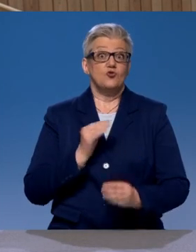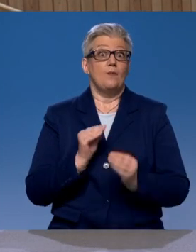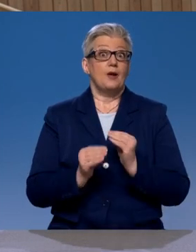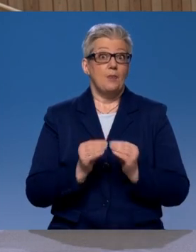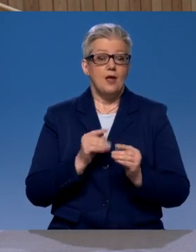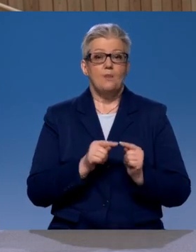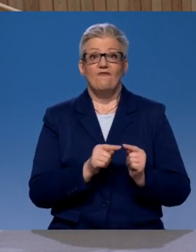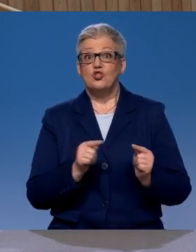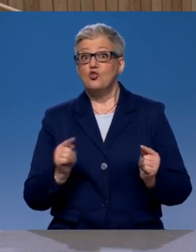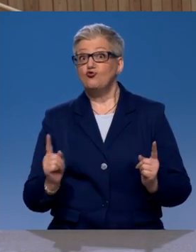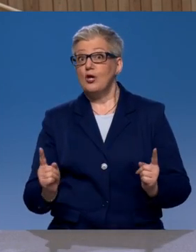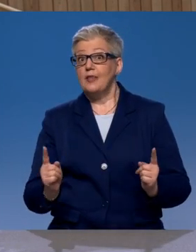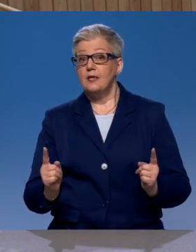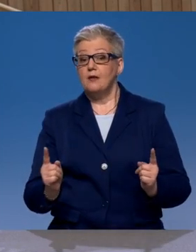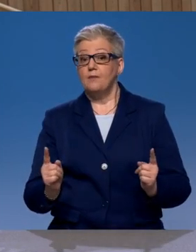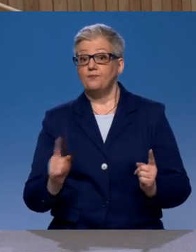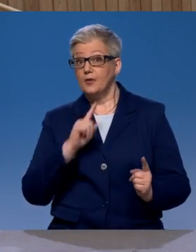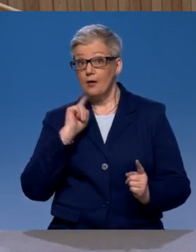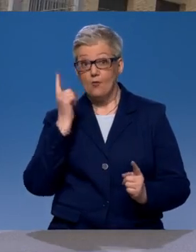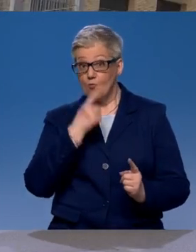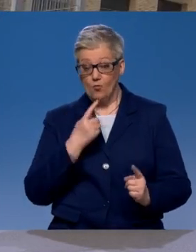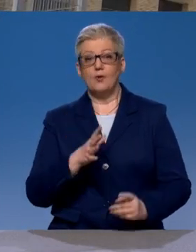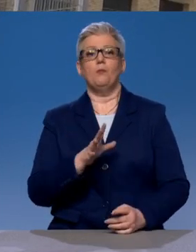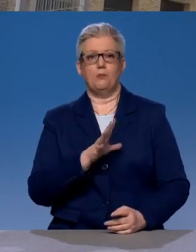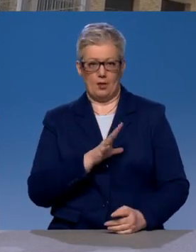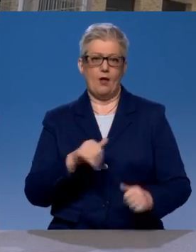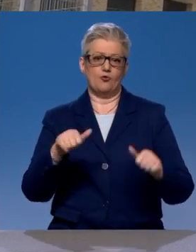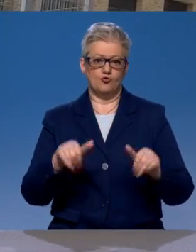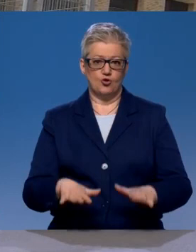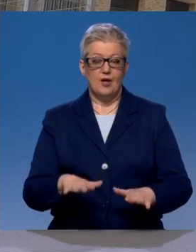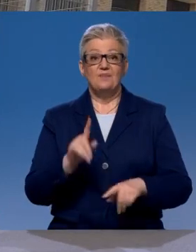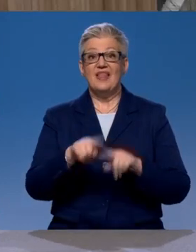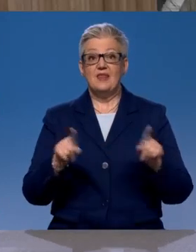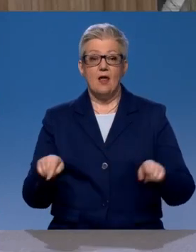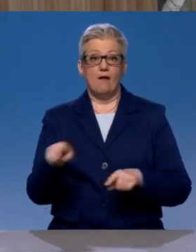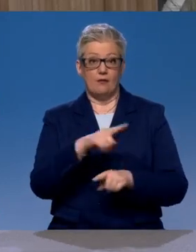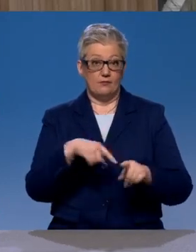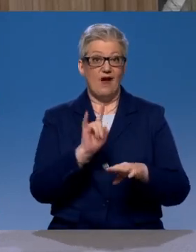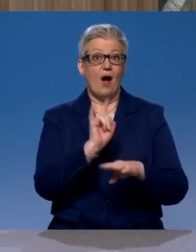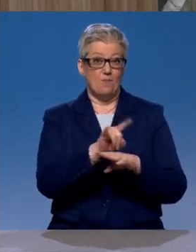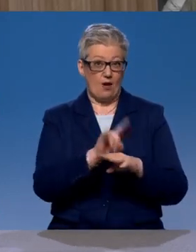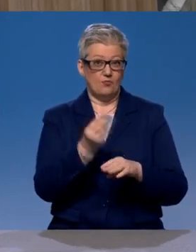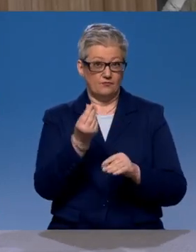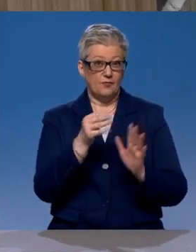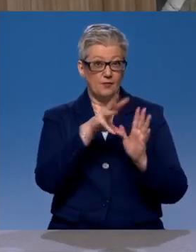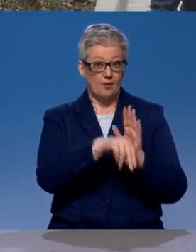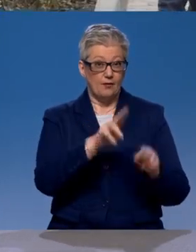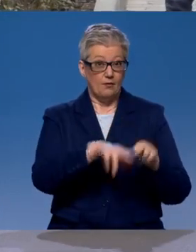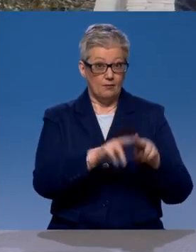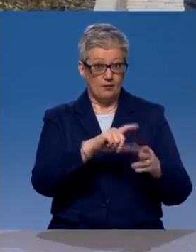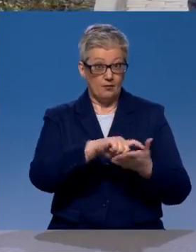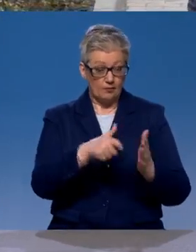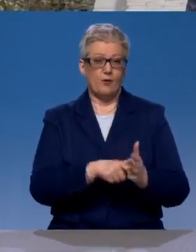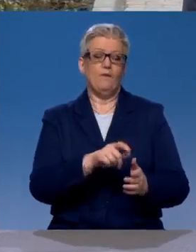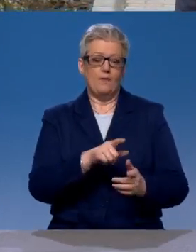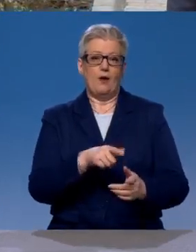течение года была решена. Некоторые обманутые дольщики получили квартиры, кто-то компенсации.